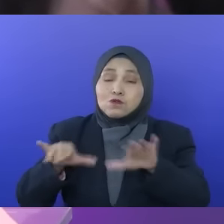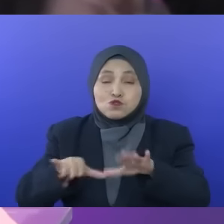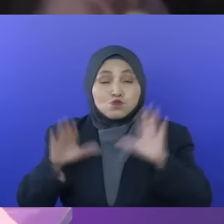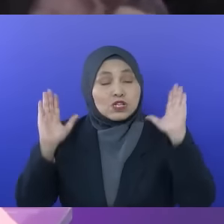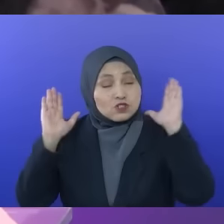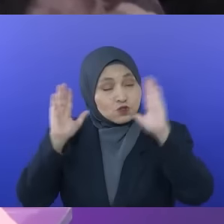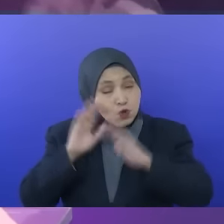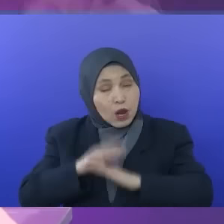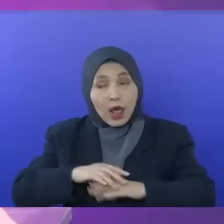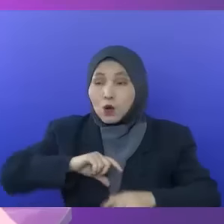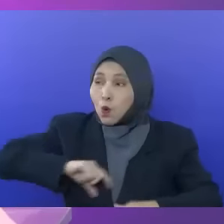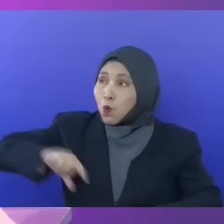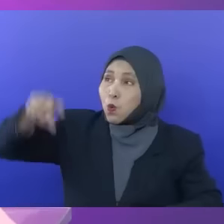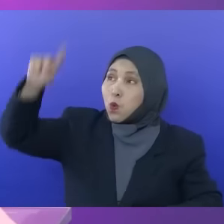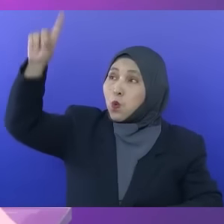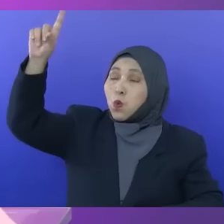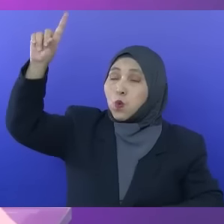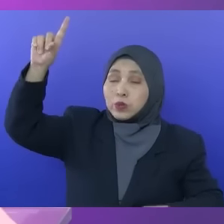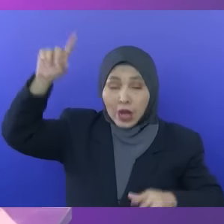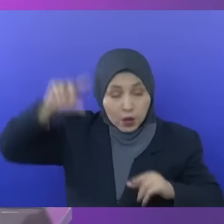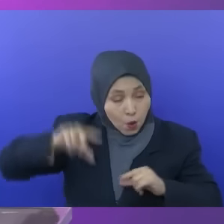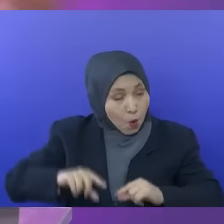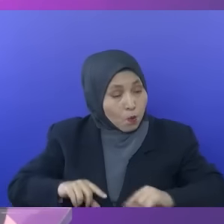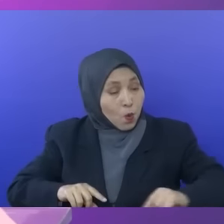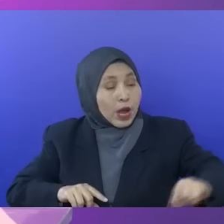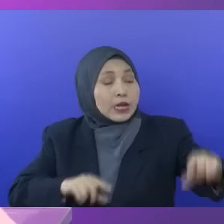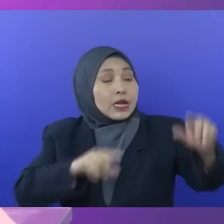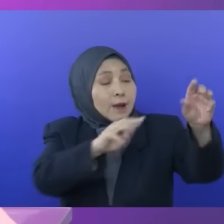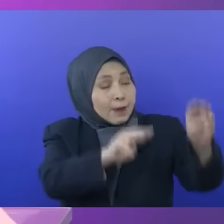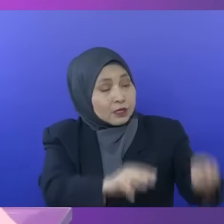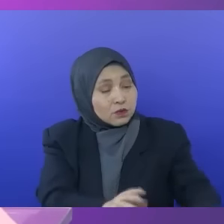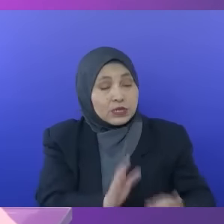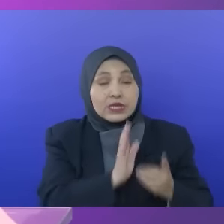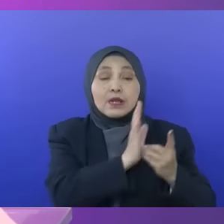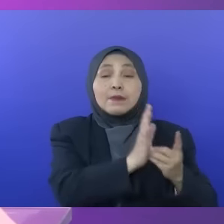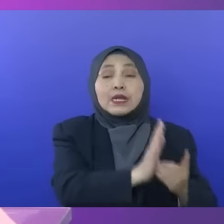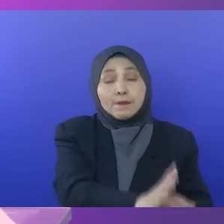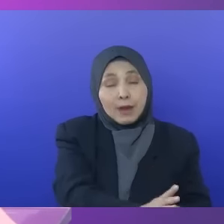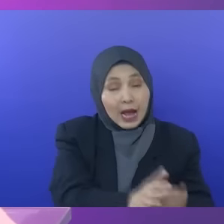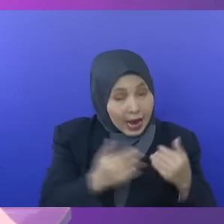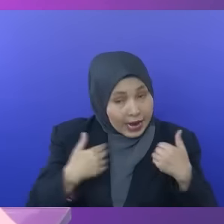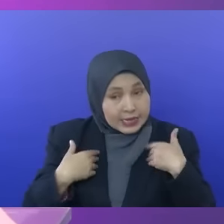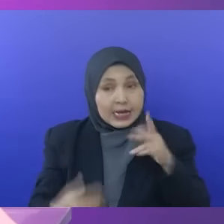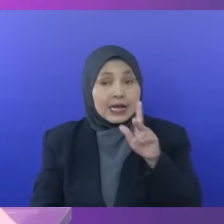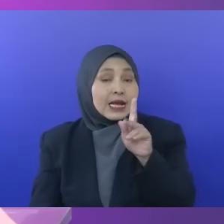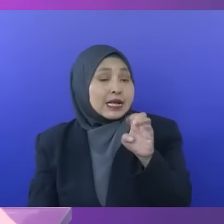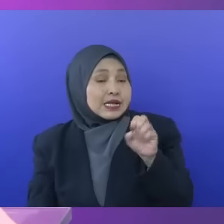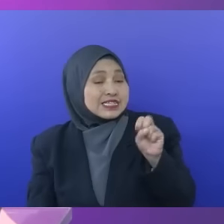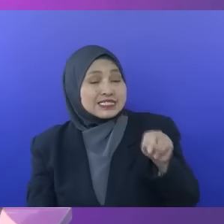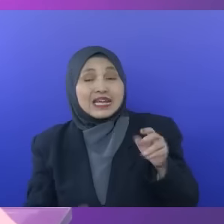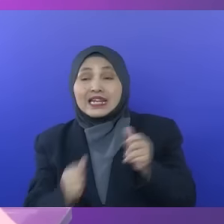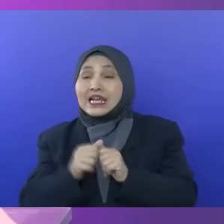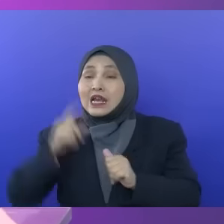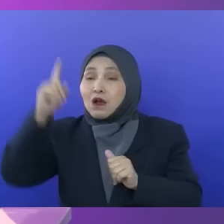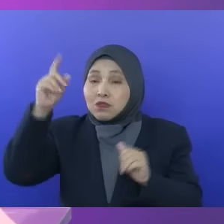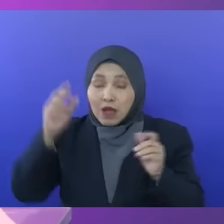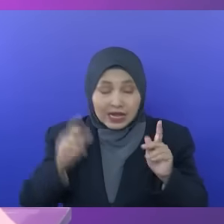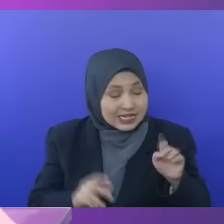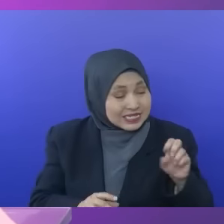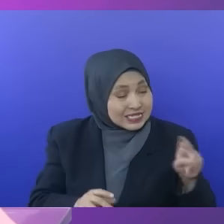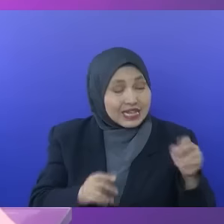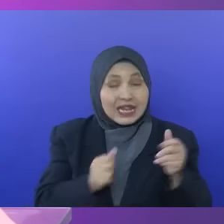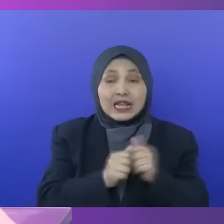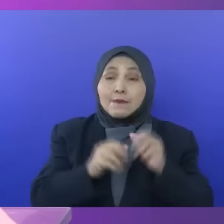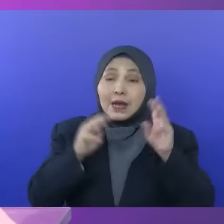hubungan dengan Allah dan hubungan dengan manusia dengan kita infaq misalnya jadi ya Ada kesan kesan dengan Allah dengan manusia dan